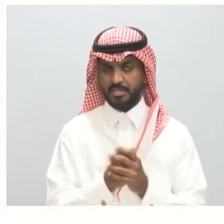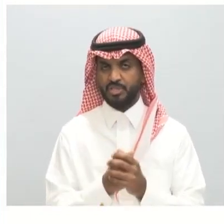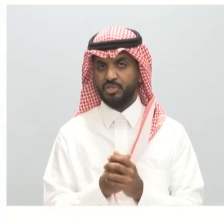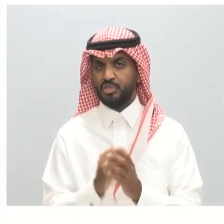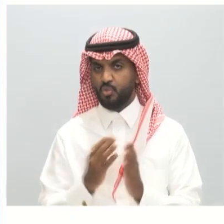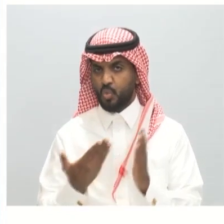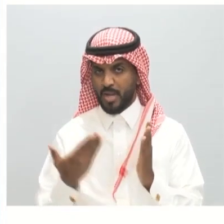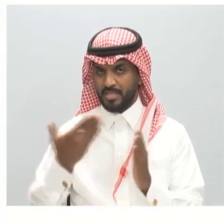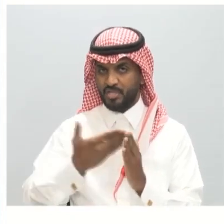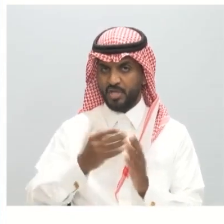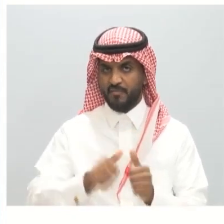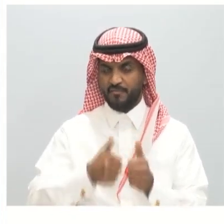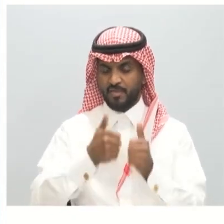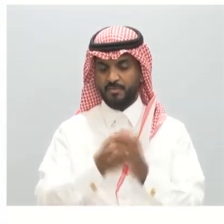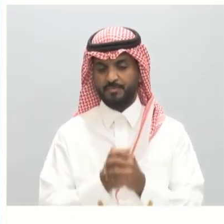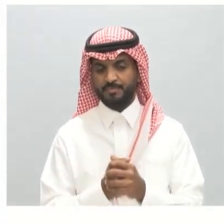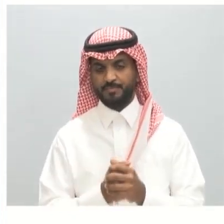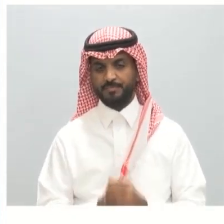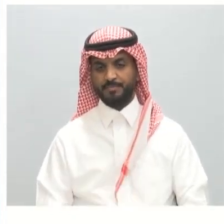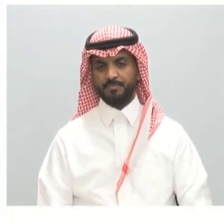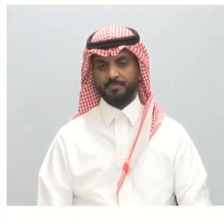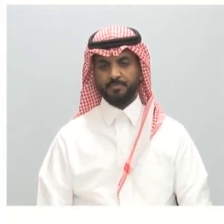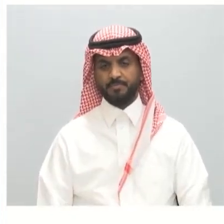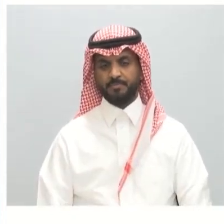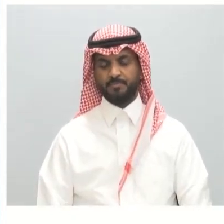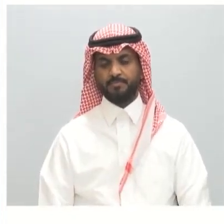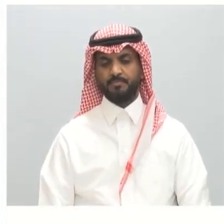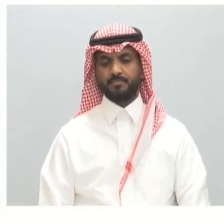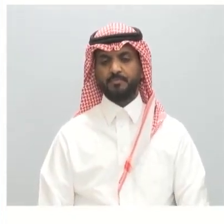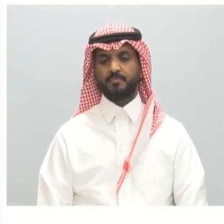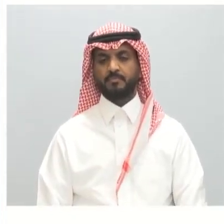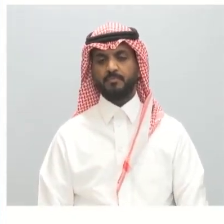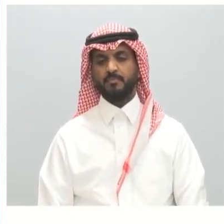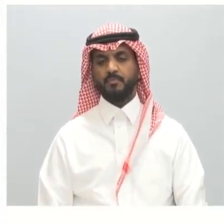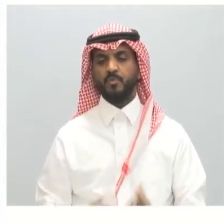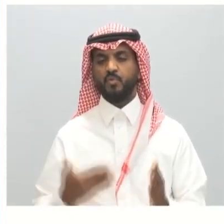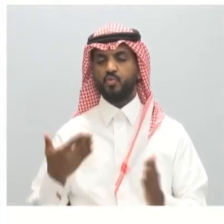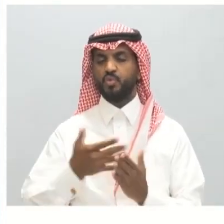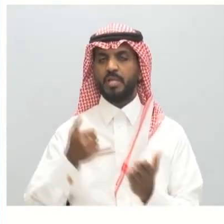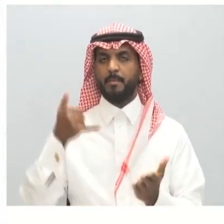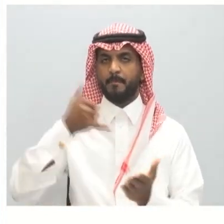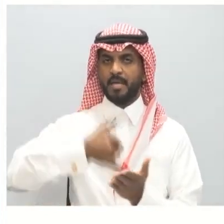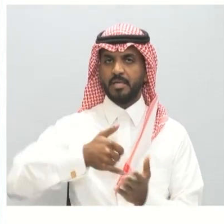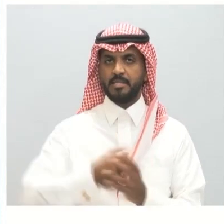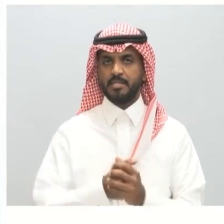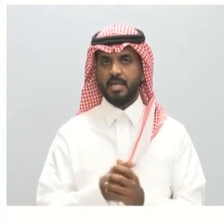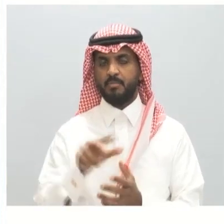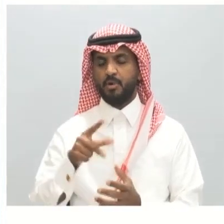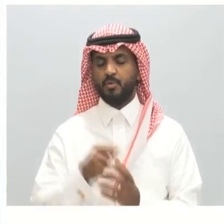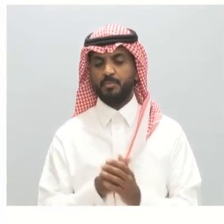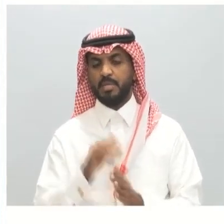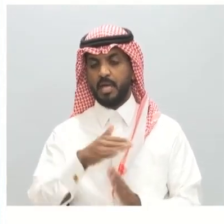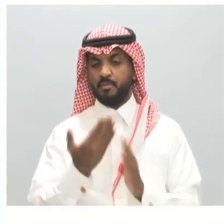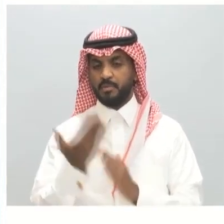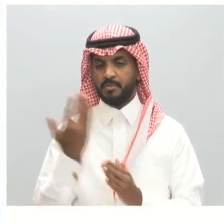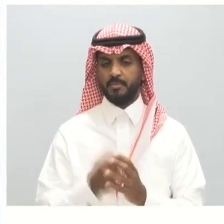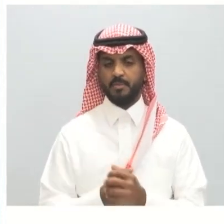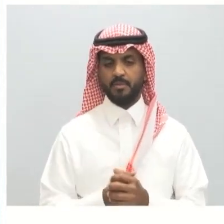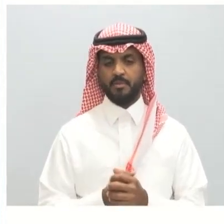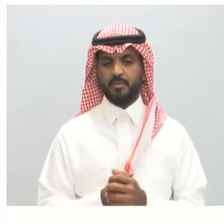افضل قم بتطبيق ذلك الوصول الى مركز المحاور بناء على برنامجنا